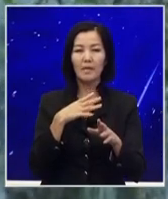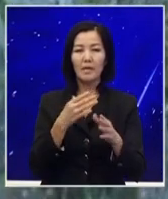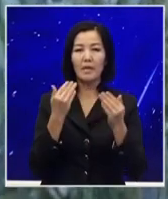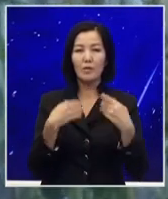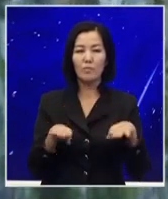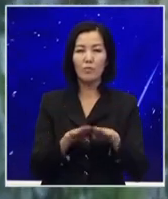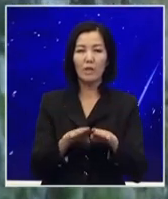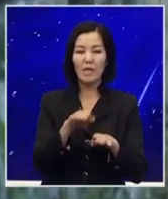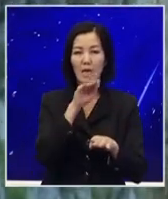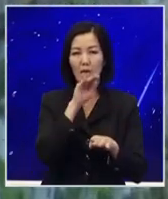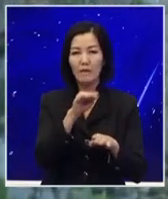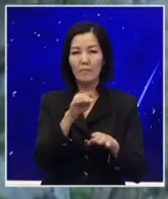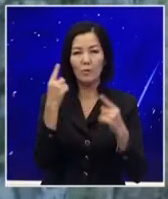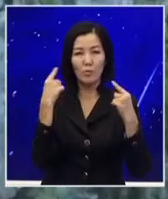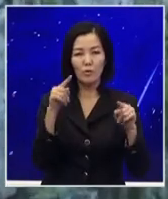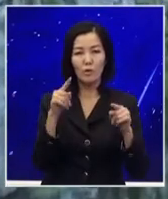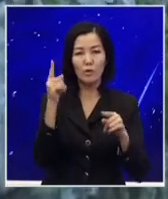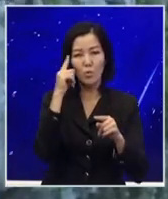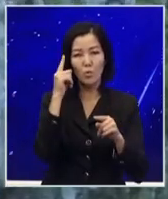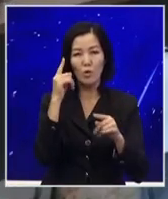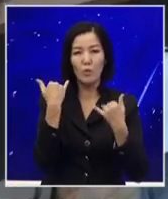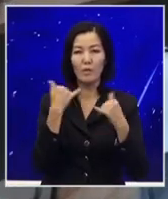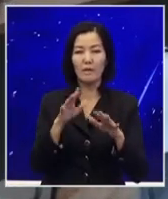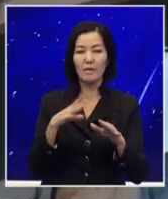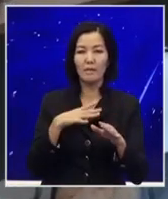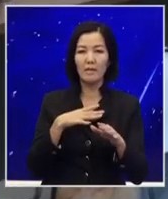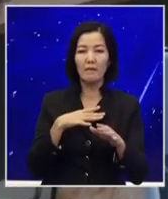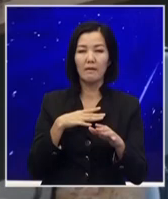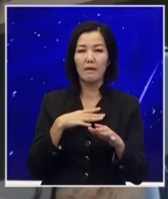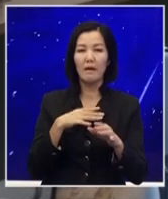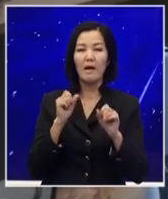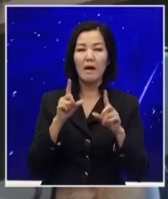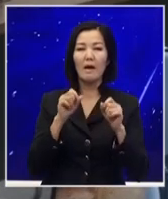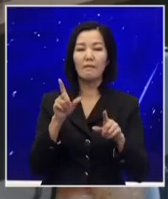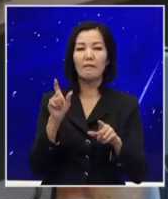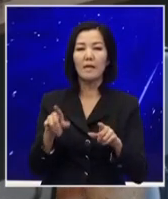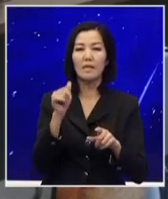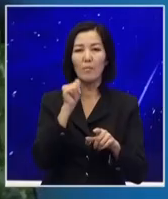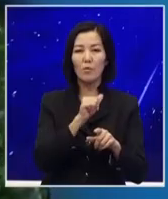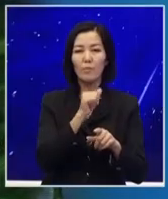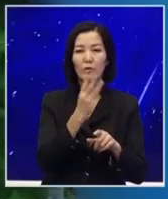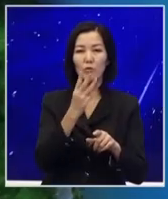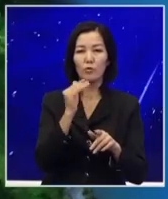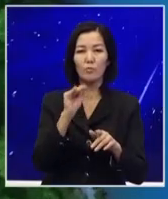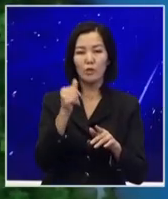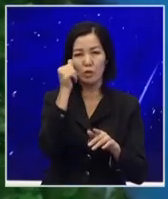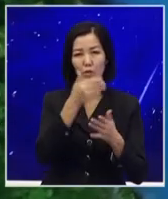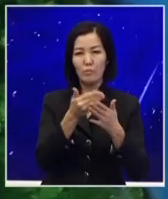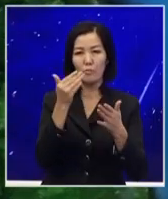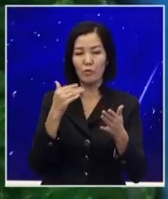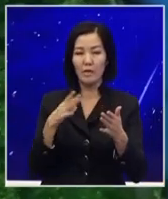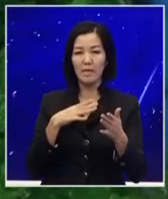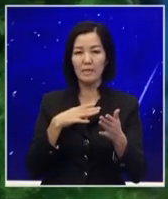Мұндайда ғалымның мүлде өзгеше ойлау тәсілі жұртты таңдандырады. Алтын адам тарихын өзге ғалымдар 3000 жылдың аржақ бер жағынан